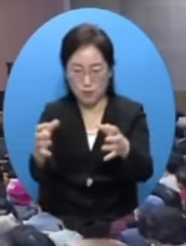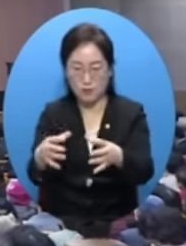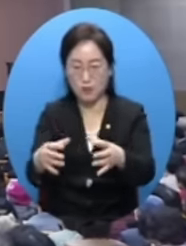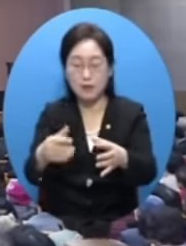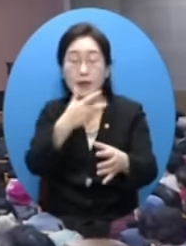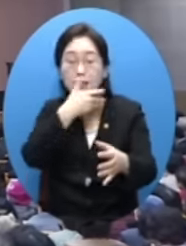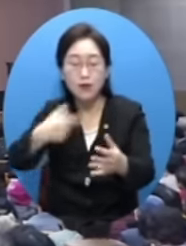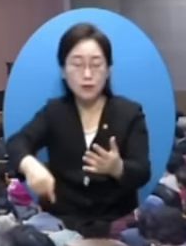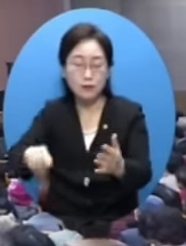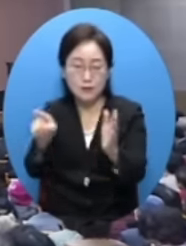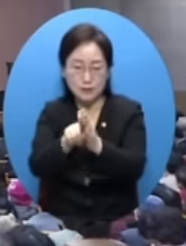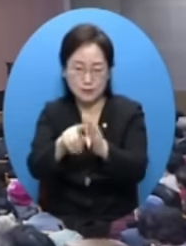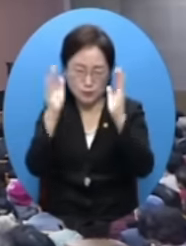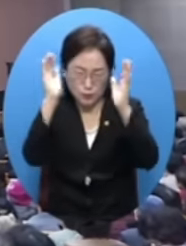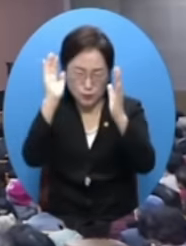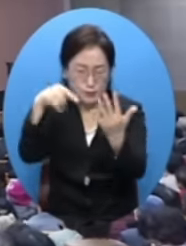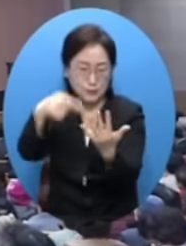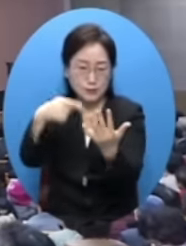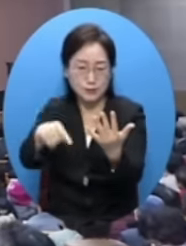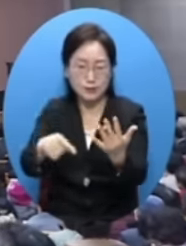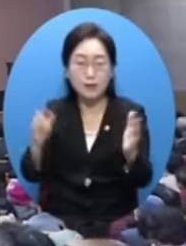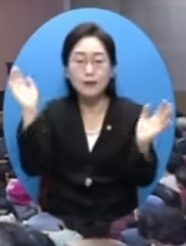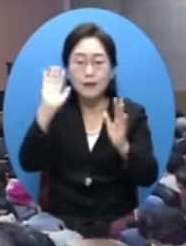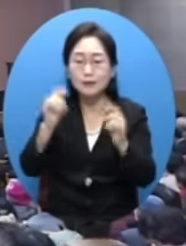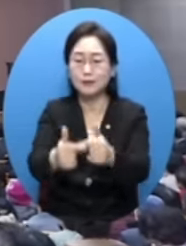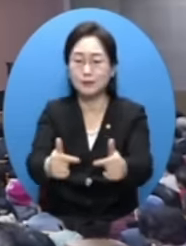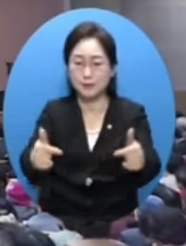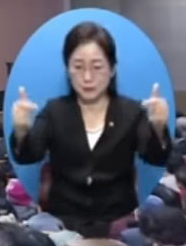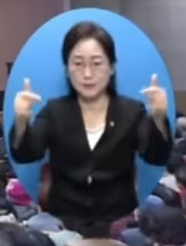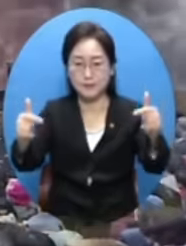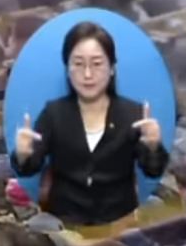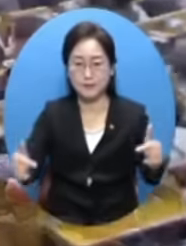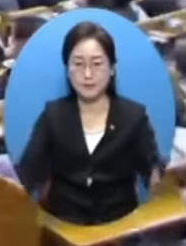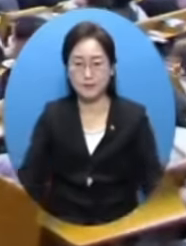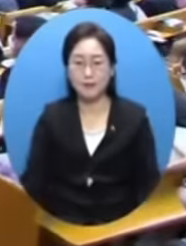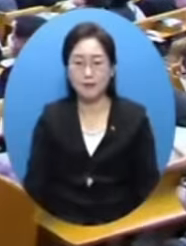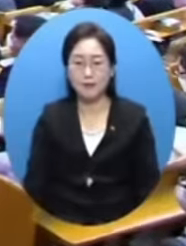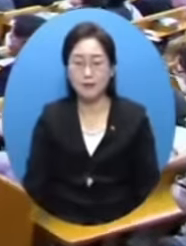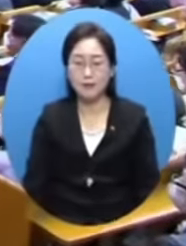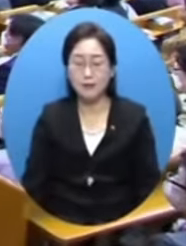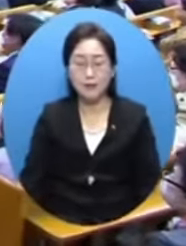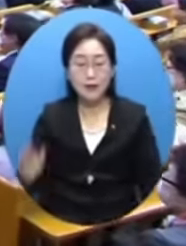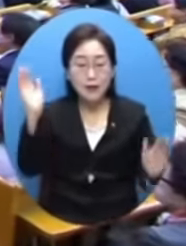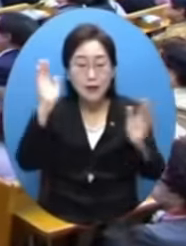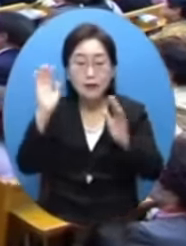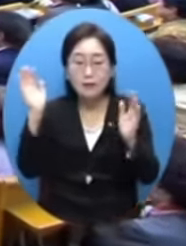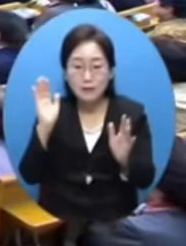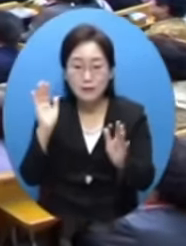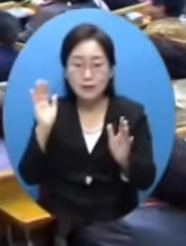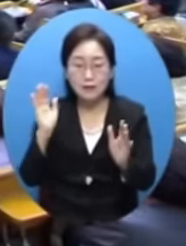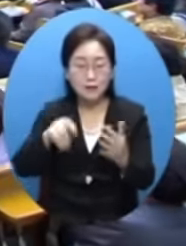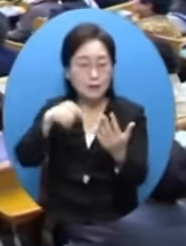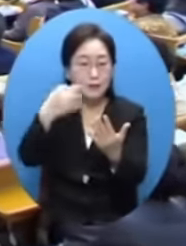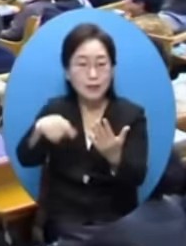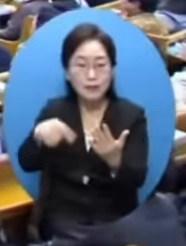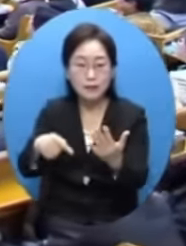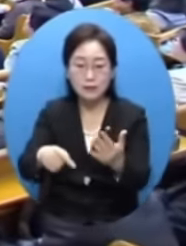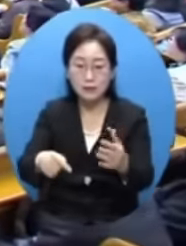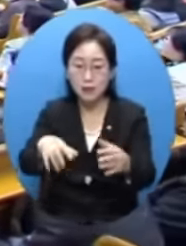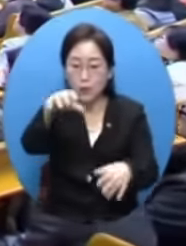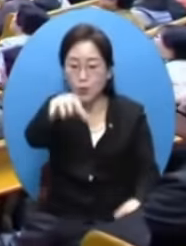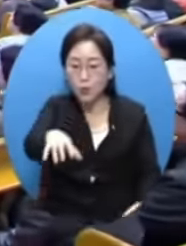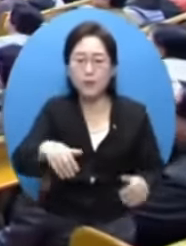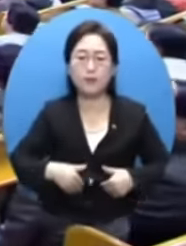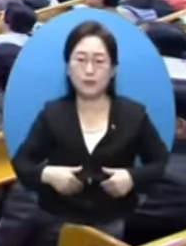영어와 신학문을 가르치는데 점점 학생들이 늘어났습니다. 그렇게 되자 이제 학생들을 가르칠 장소가 필요하고